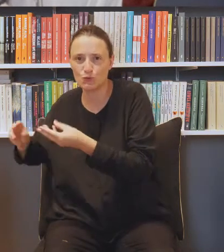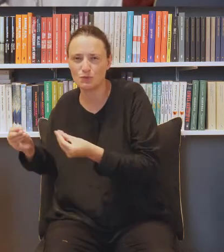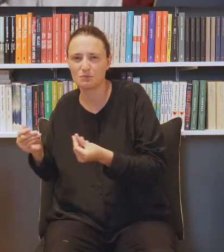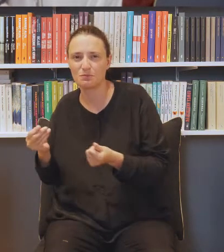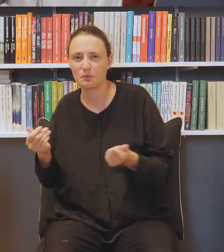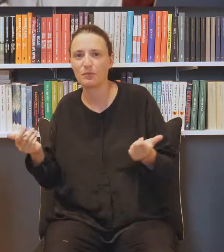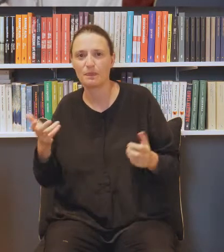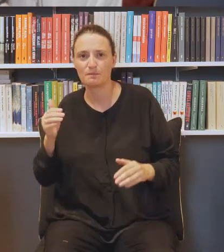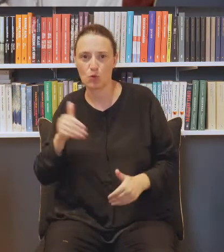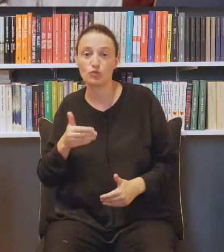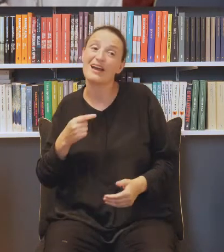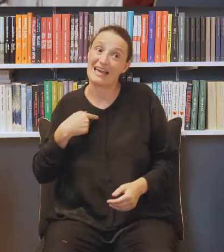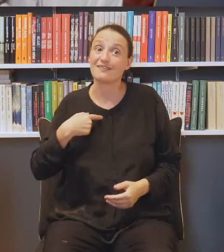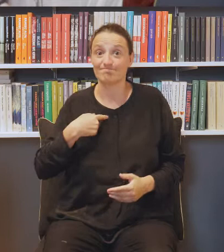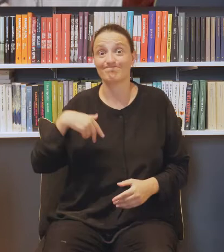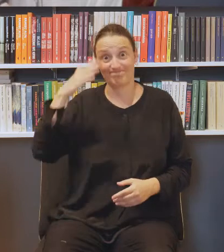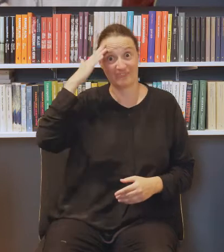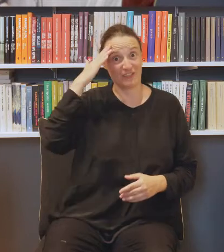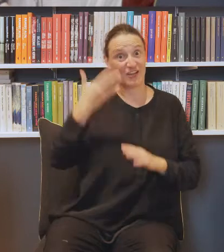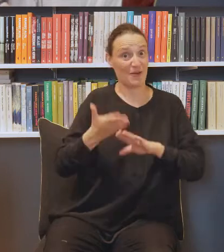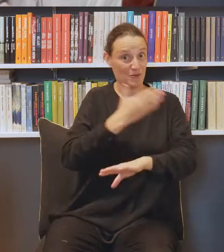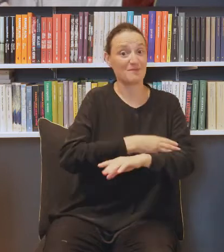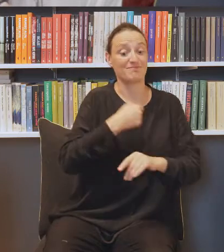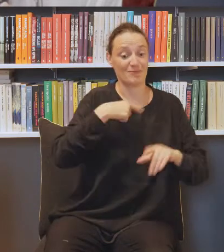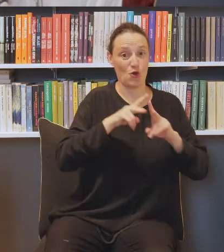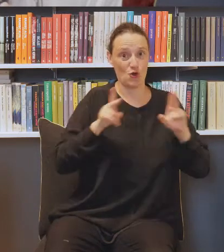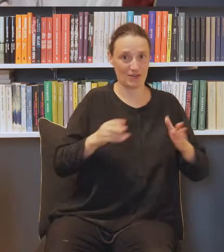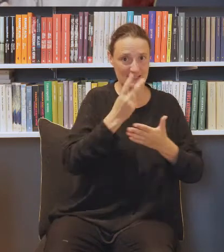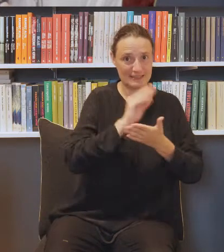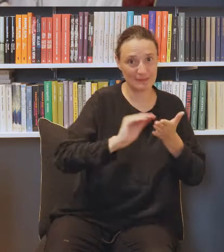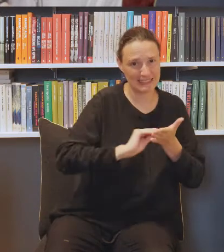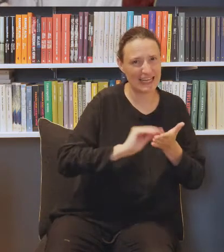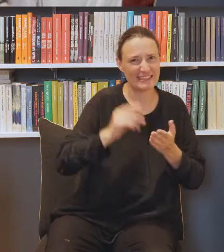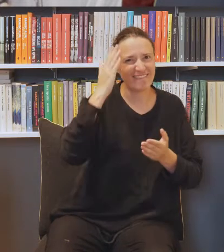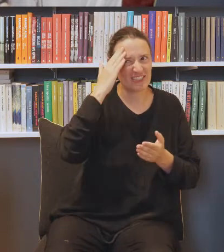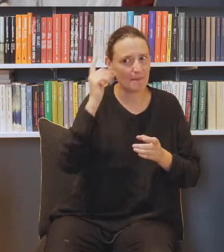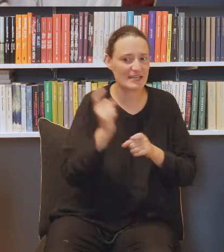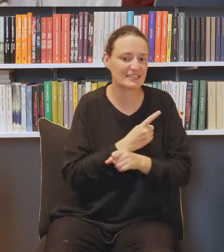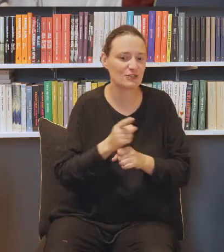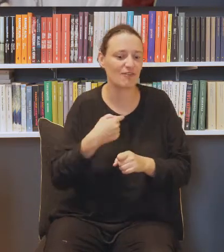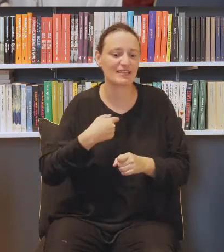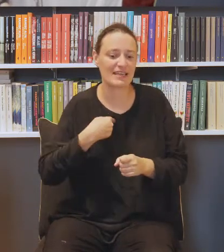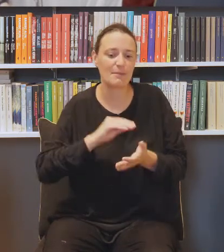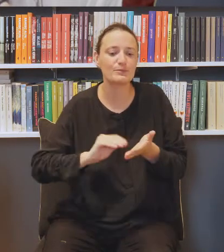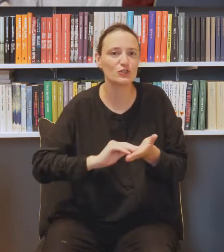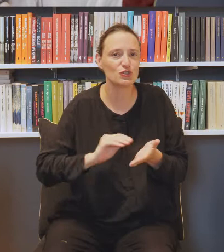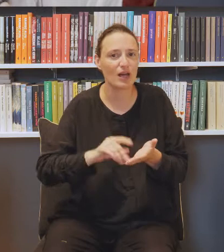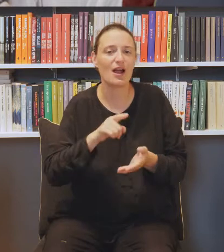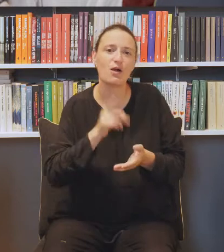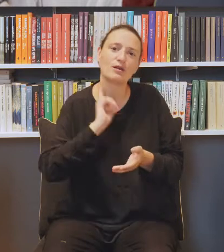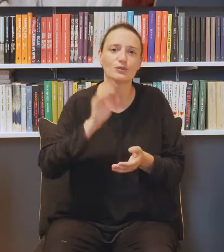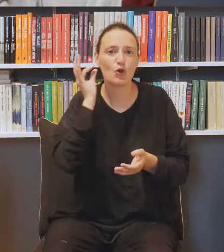wiedząc, że jest to ryzykowne i wiedząc, że może ktoś będzie upatrywał w tym jakiegoś właśnie, tak jak